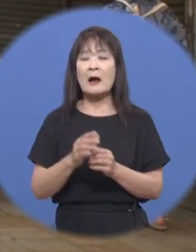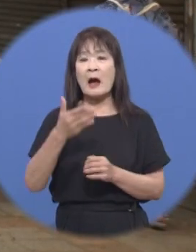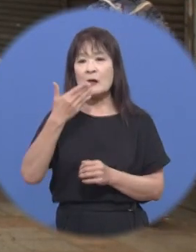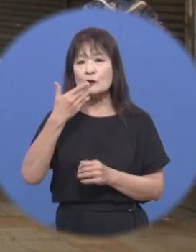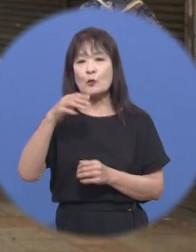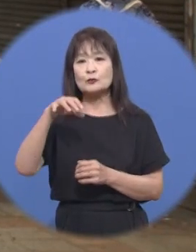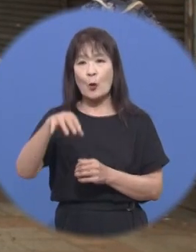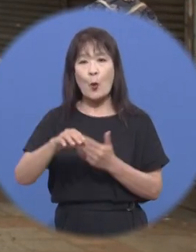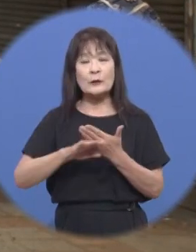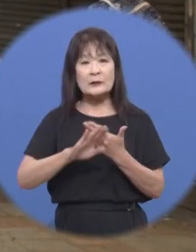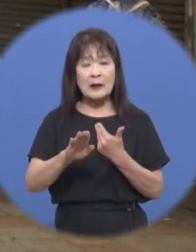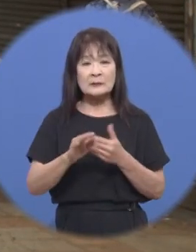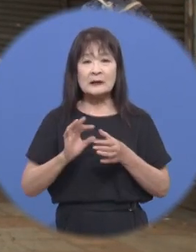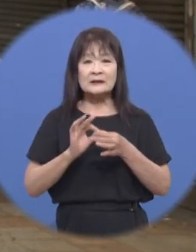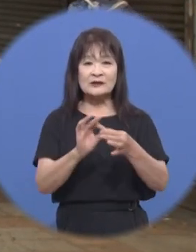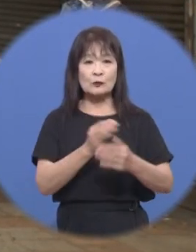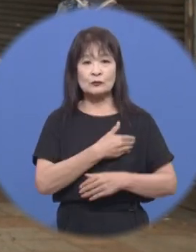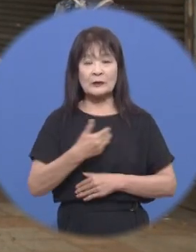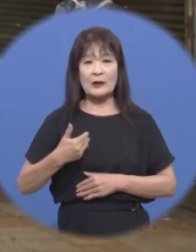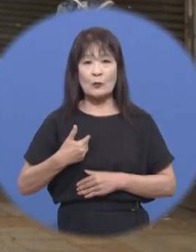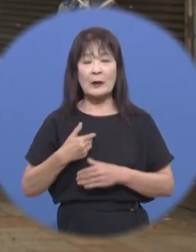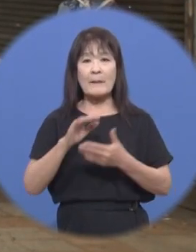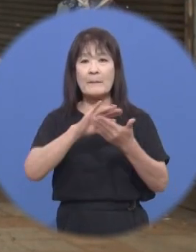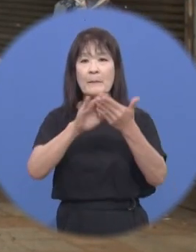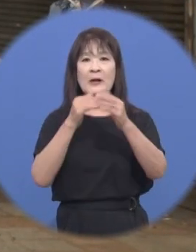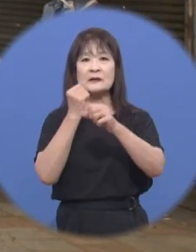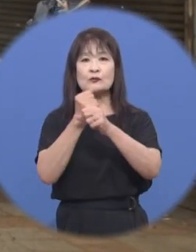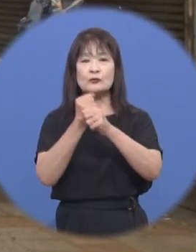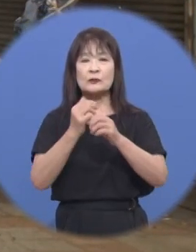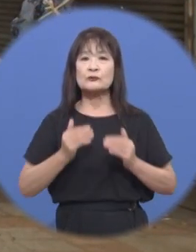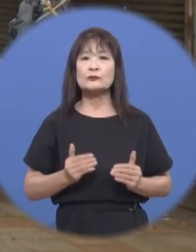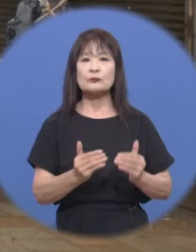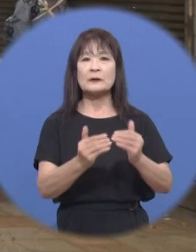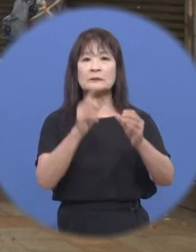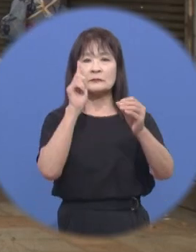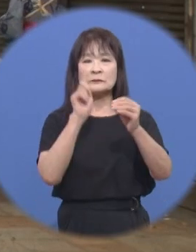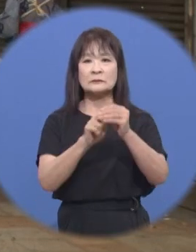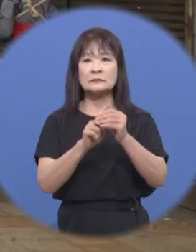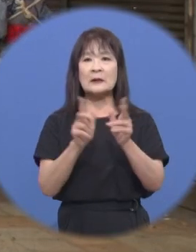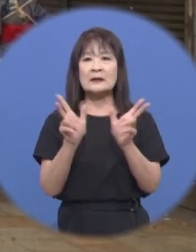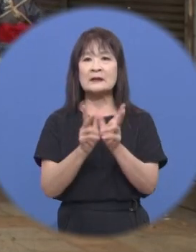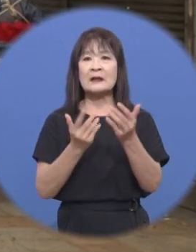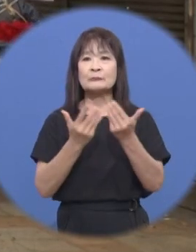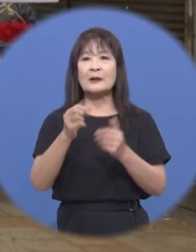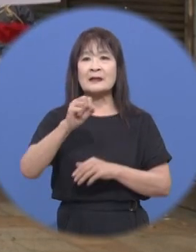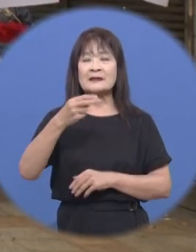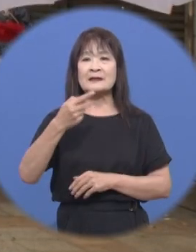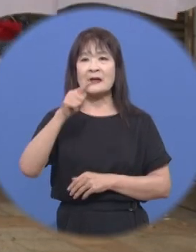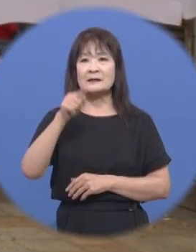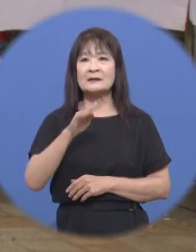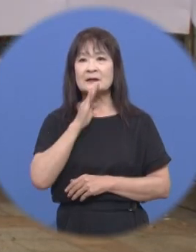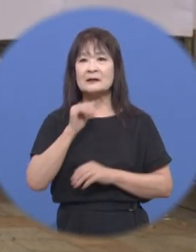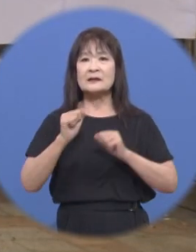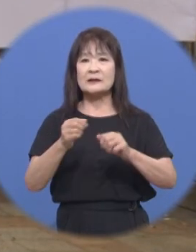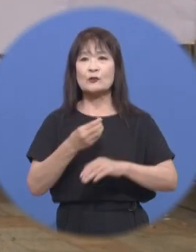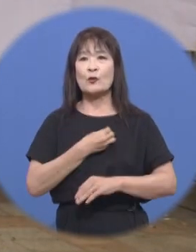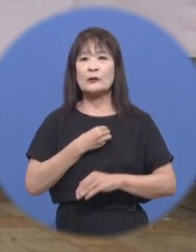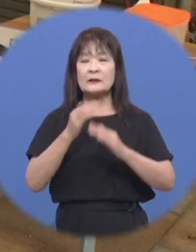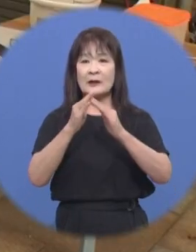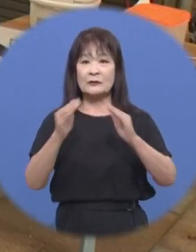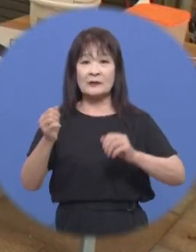堂だけでなく持続可能なまちづくりを進めていくために、北村サニー実行委員会として活動をいただいております